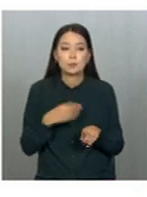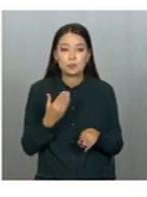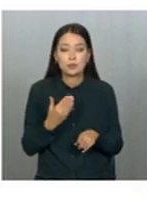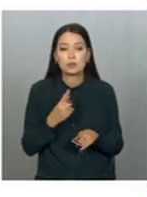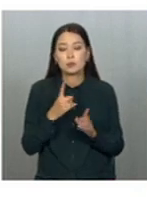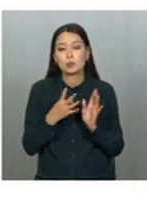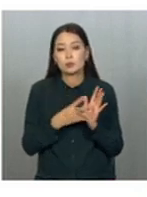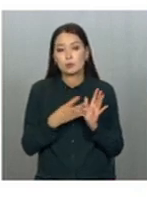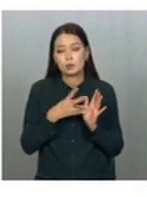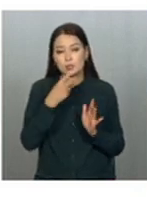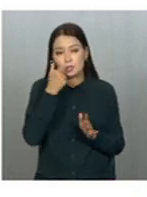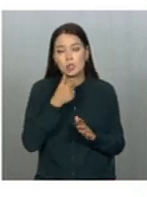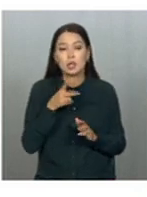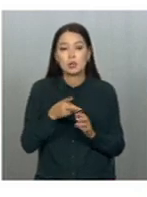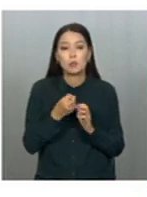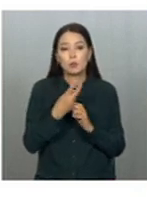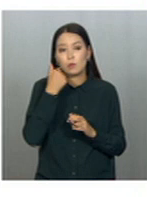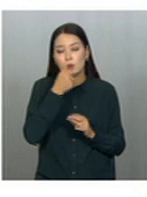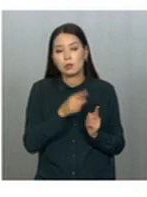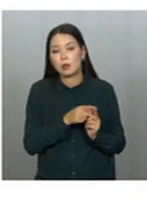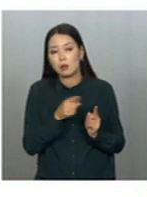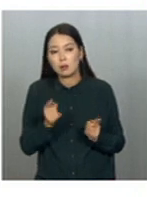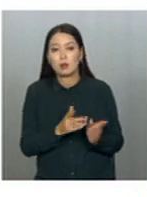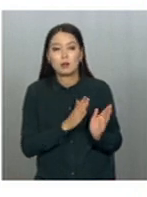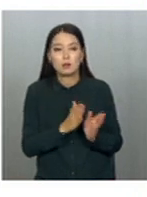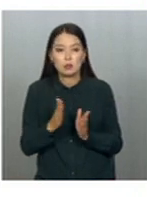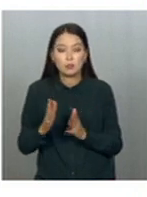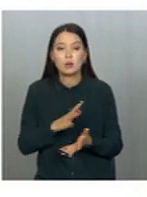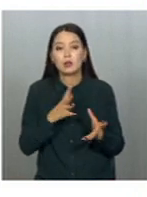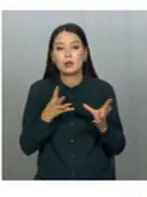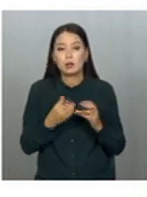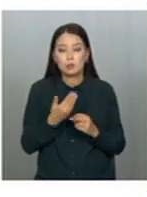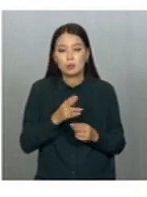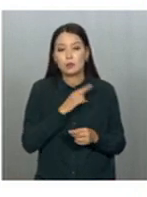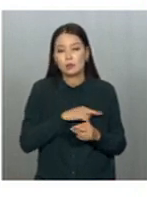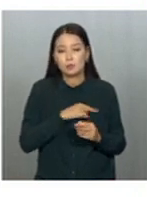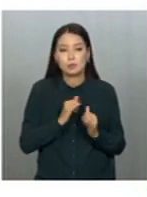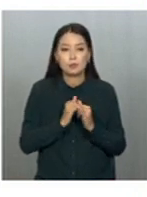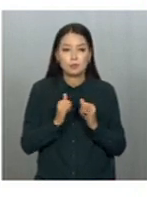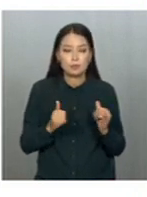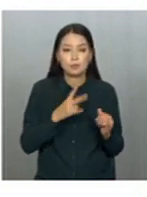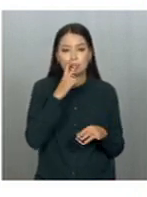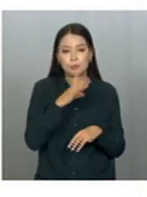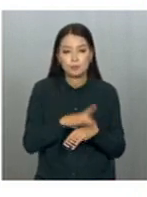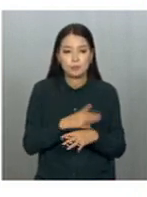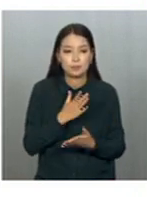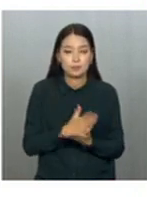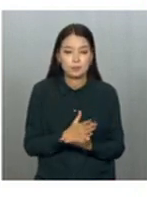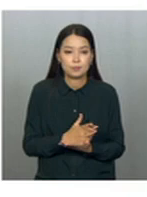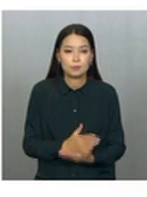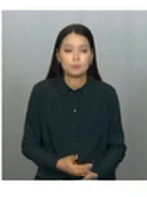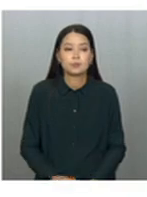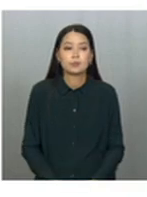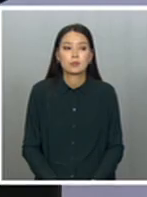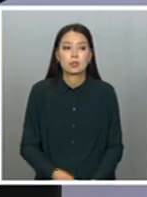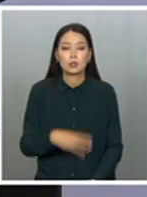салыстырғанда 2012 жылы олардың қатары 35 есе артып, 750 мыңнан асқандығында атап өттік.